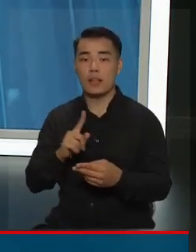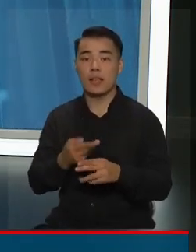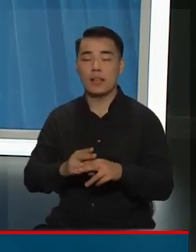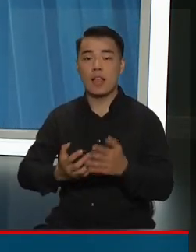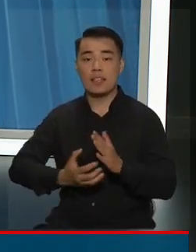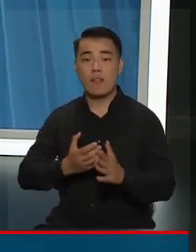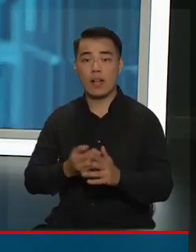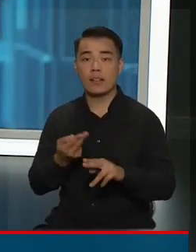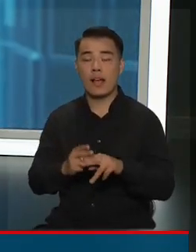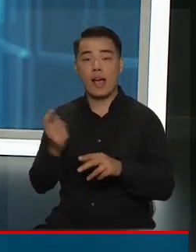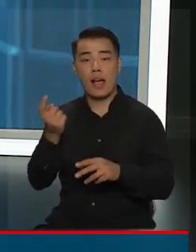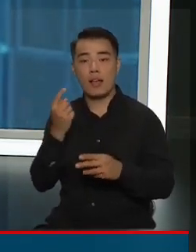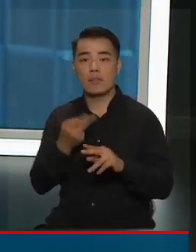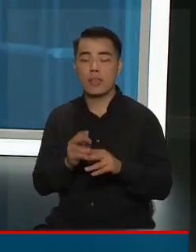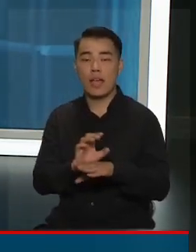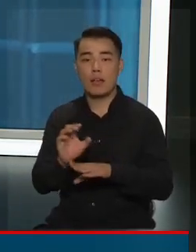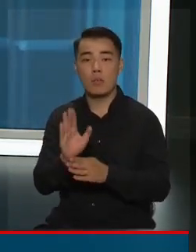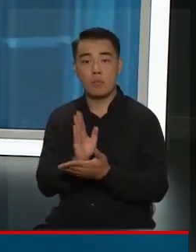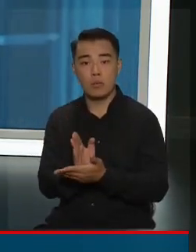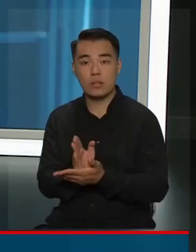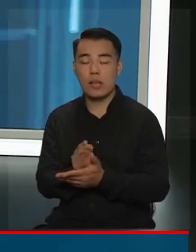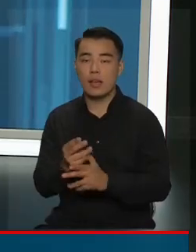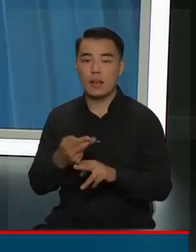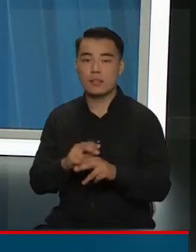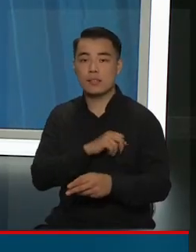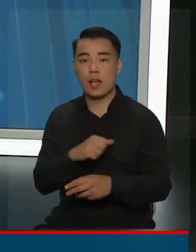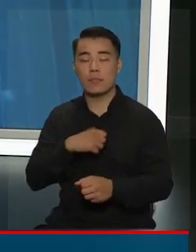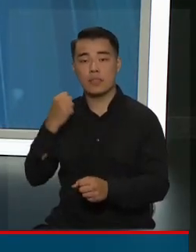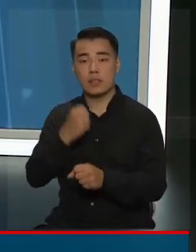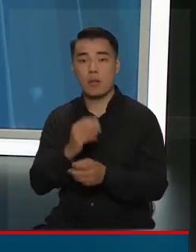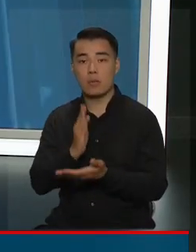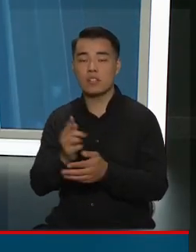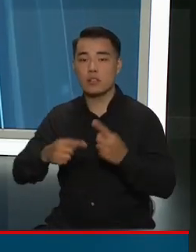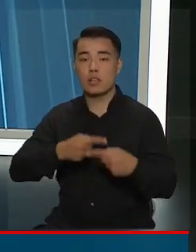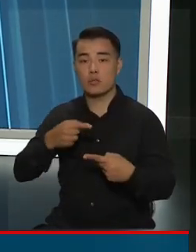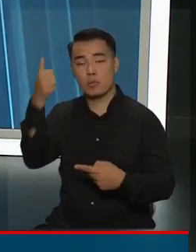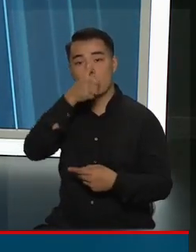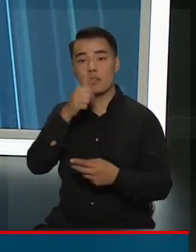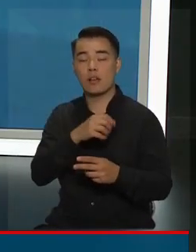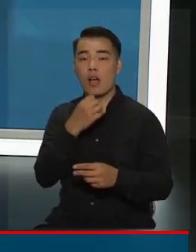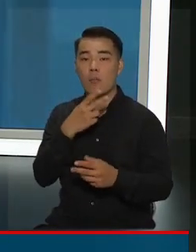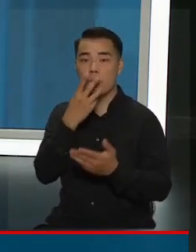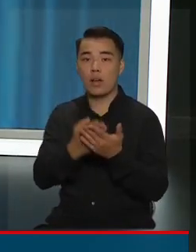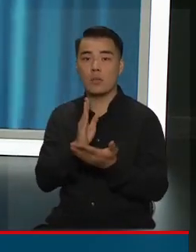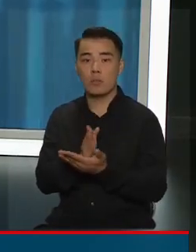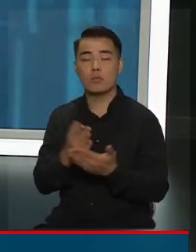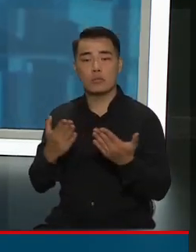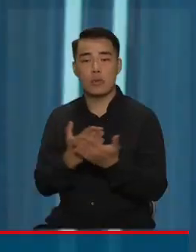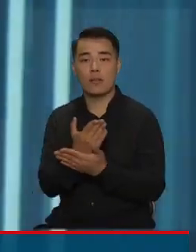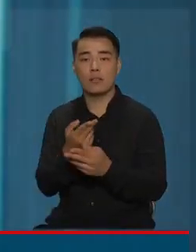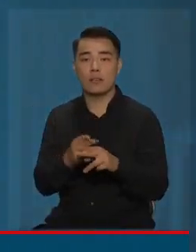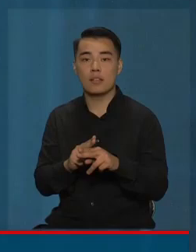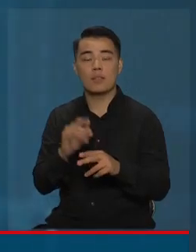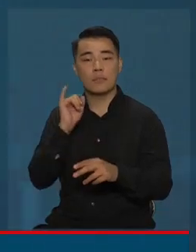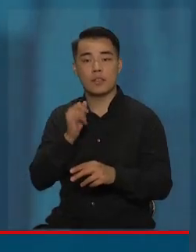жетіспейтін шаруаларға тасымалдау. Осы жұмыс қазір нақты қазір жасалынады. Қолға алынса, келесі жылы жағдай жақсы. Енді жаман